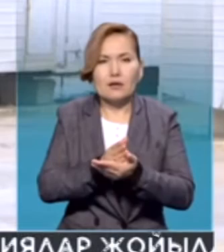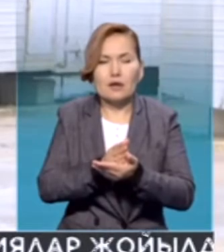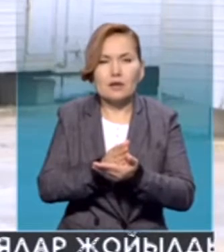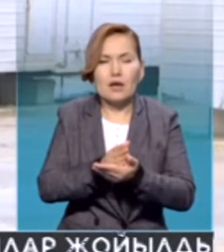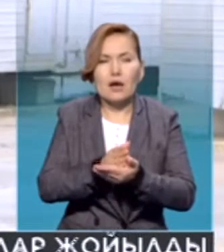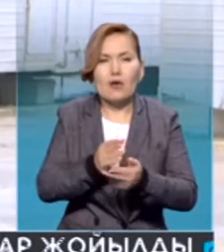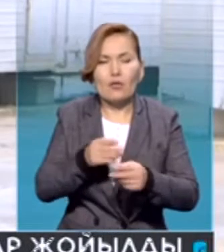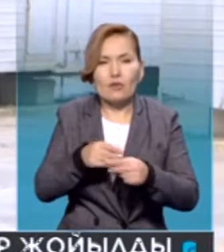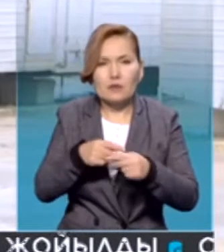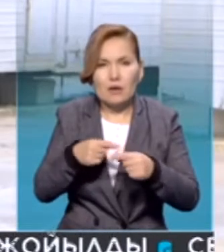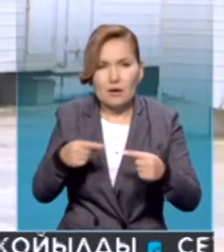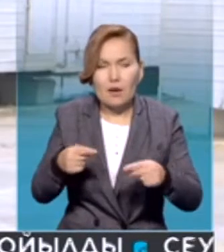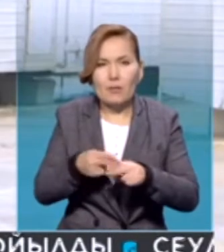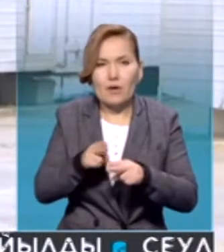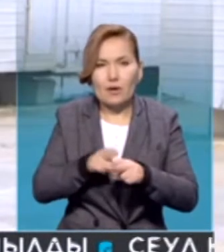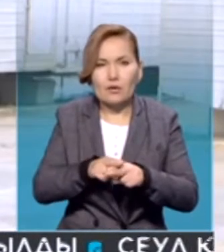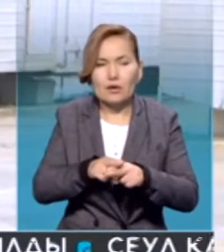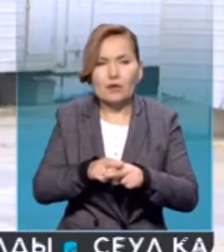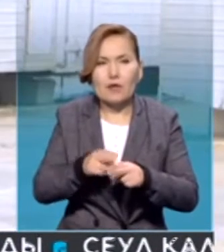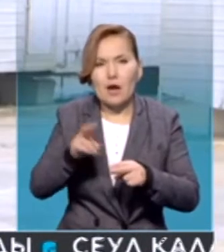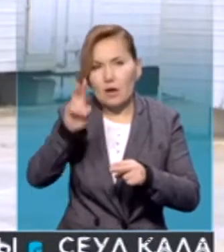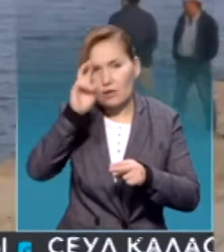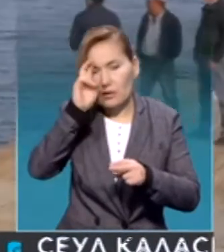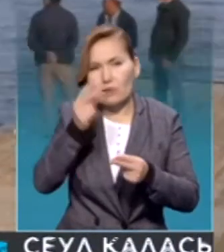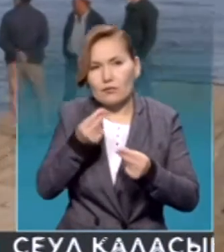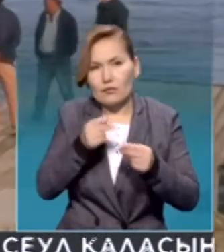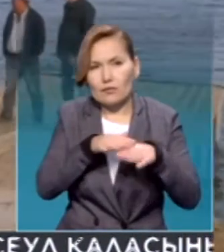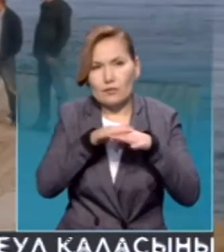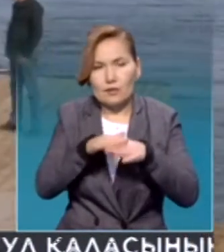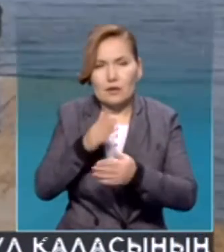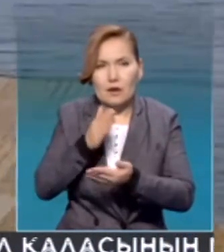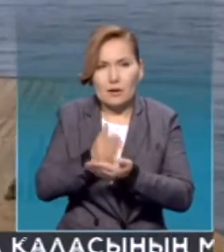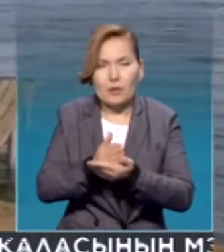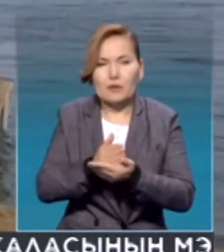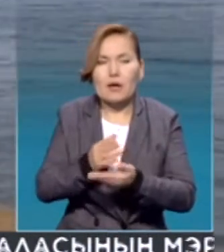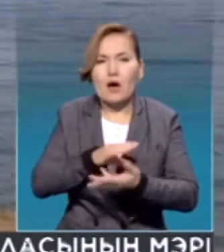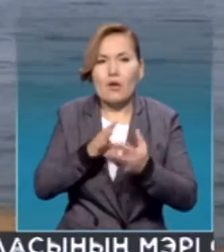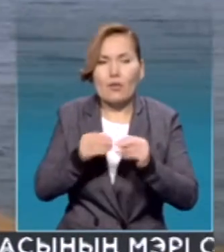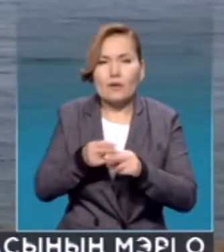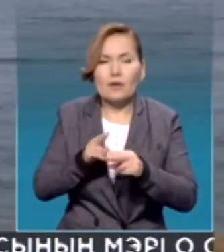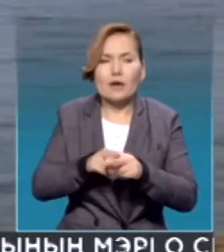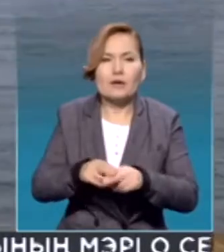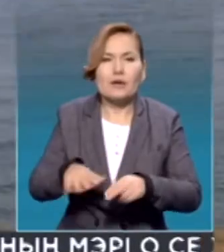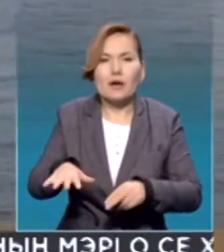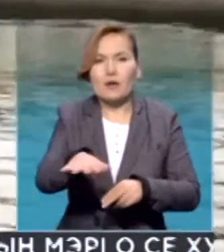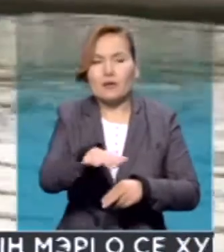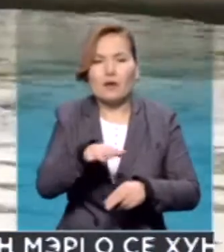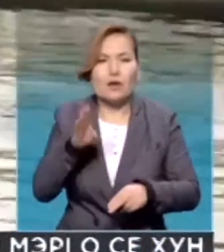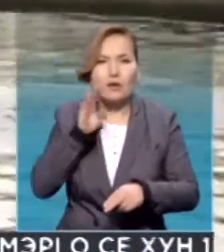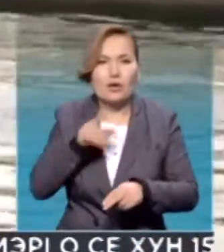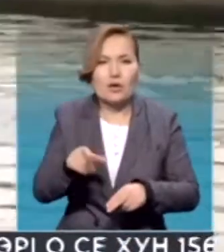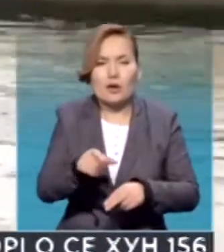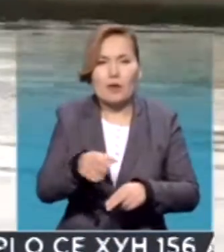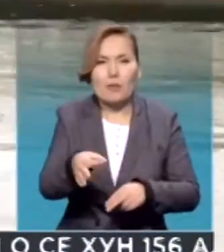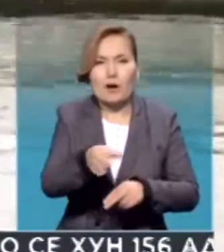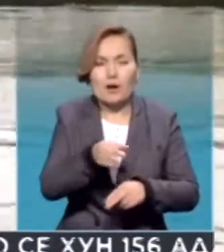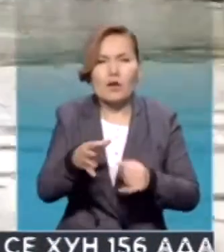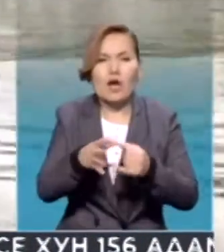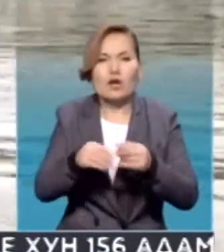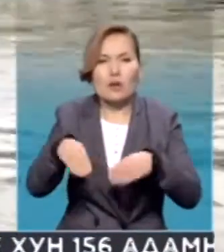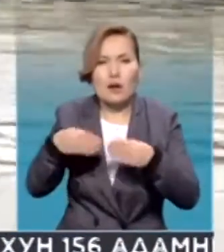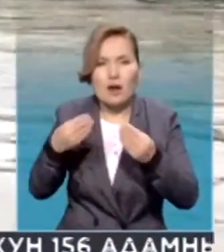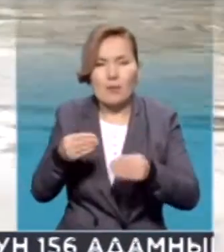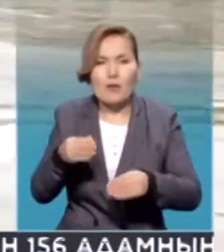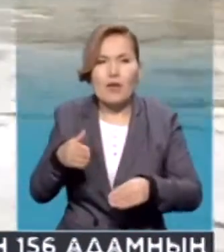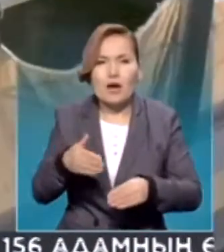жеміне де, басқа түрлеріне де субсидия қаралған. Сондай-ақ кәсіпкерлерге Сырдария Қызылқұм каналдарының бойынан жер телімдері беріліп, шабақ